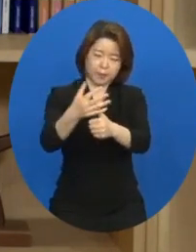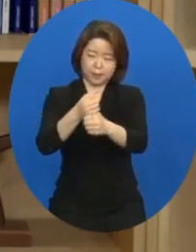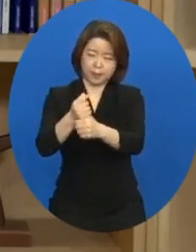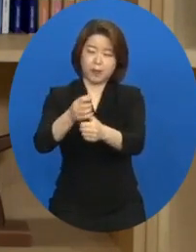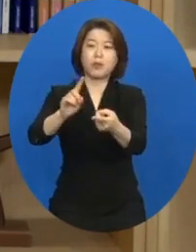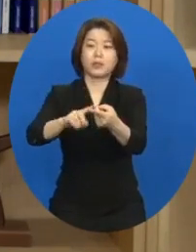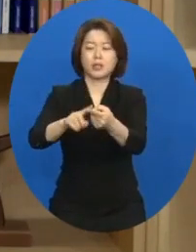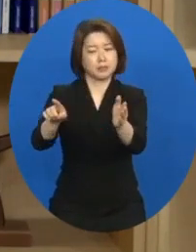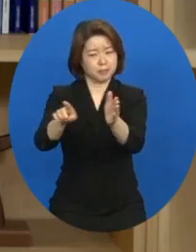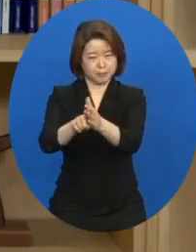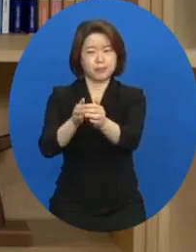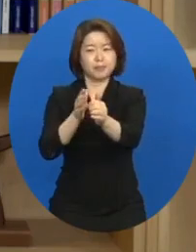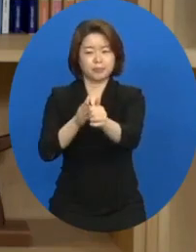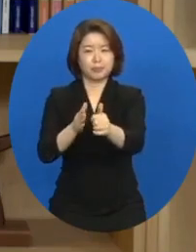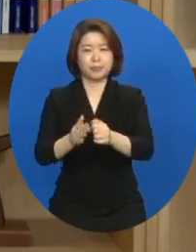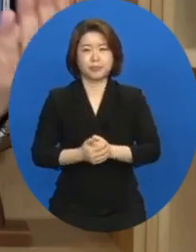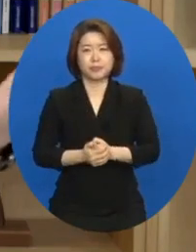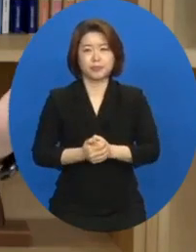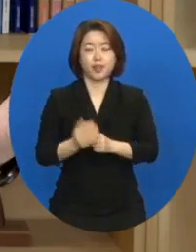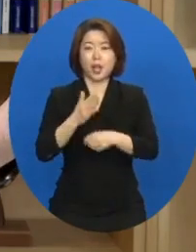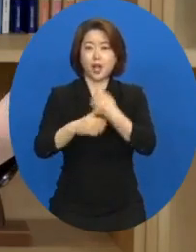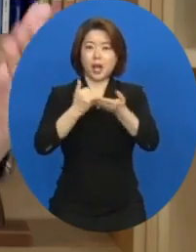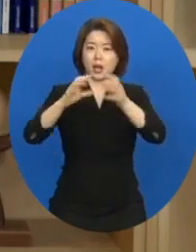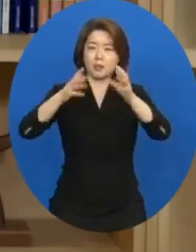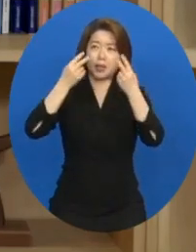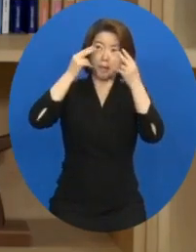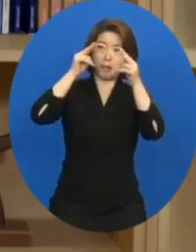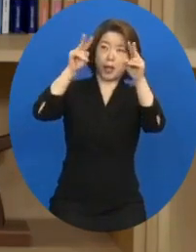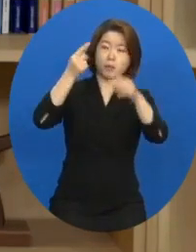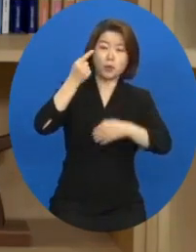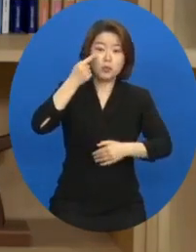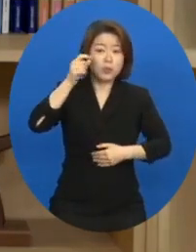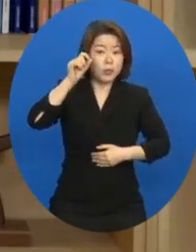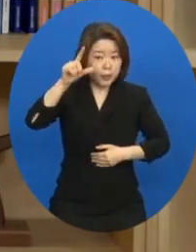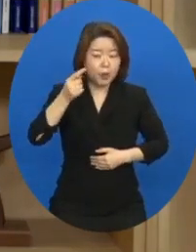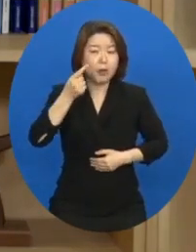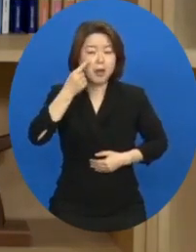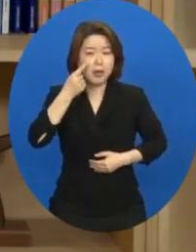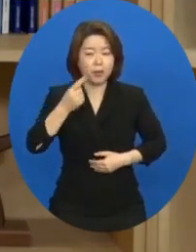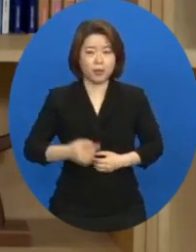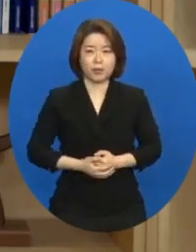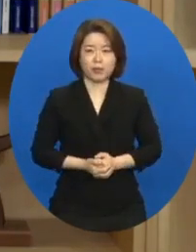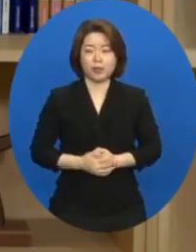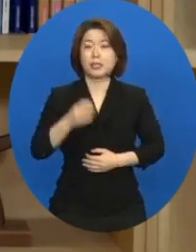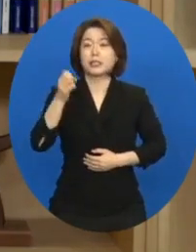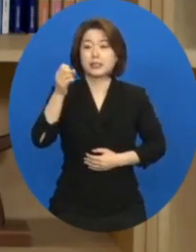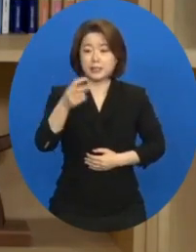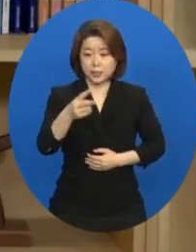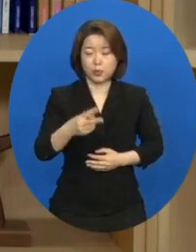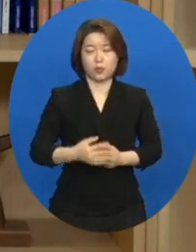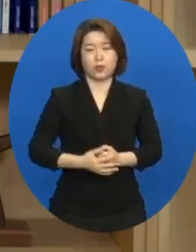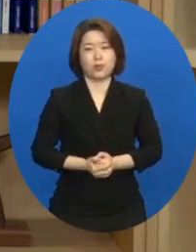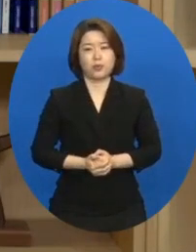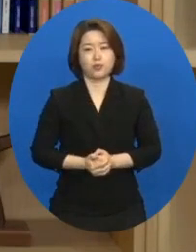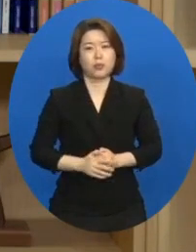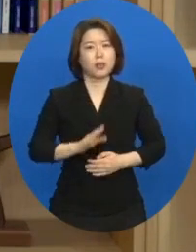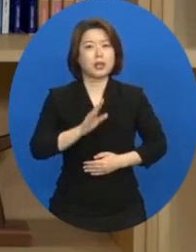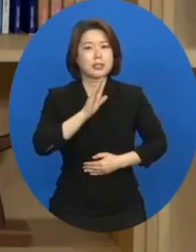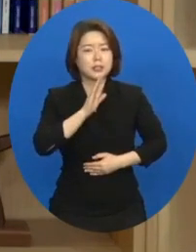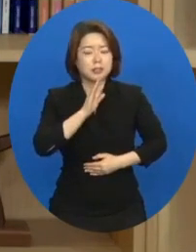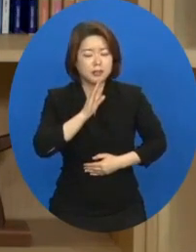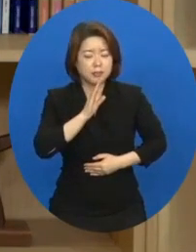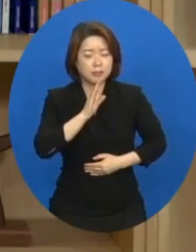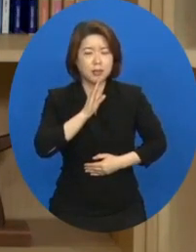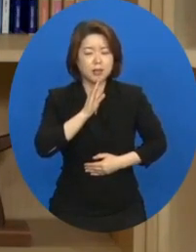믿으세요 하나님의 나라를 바라보는 눈을 뜨세요 그리고 정말 진짜